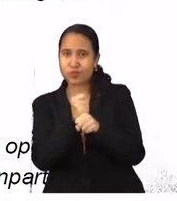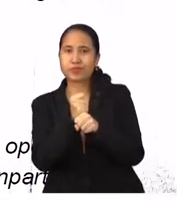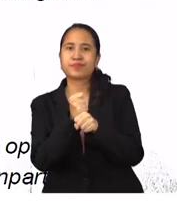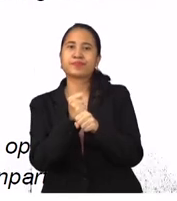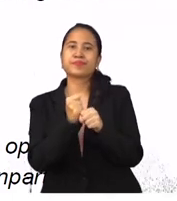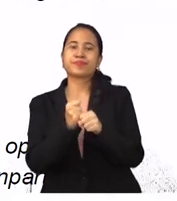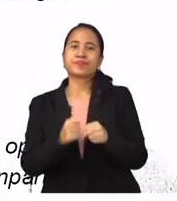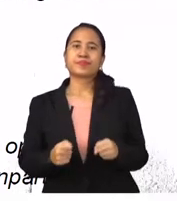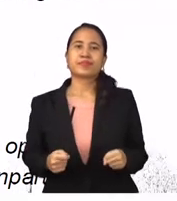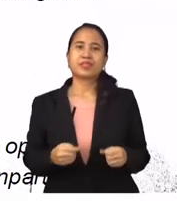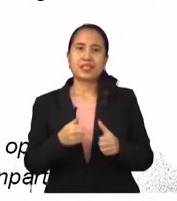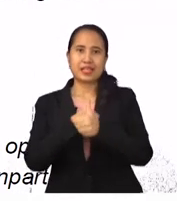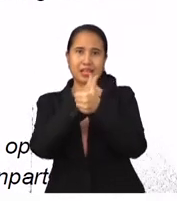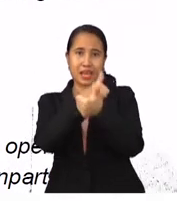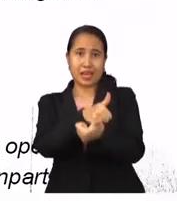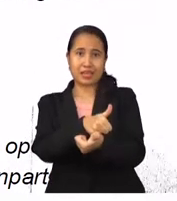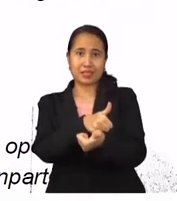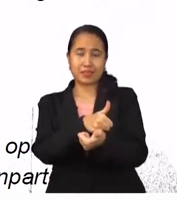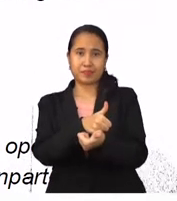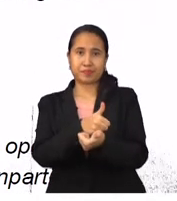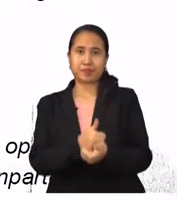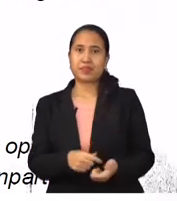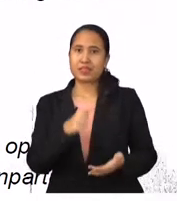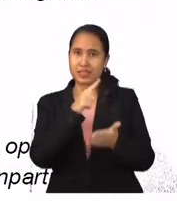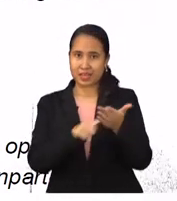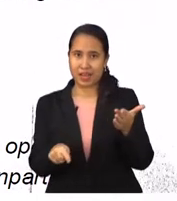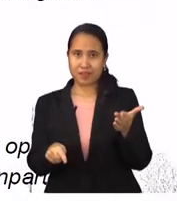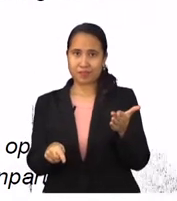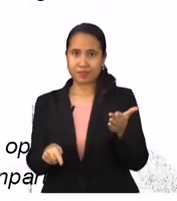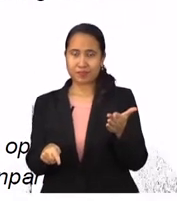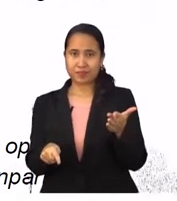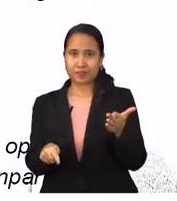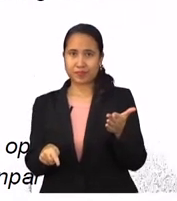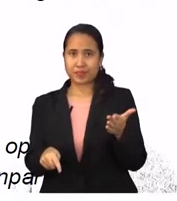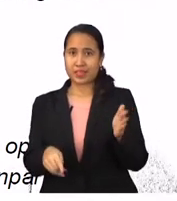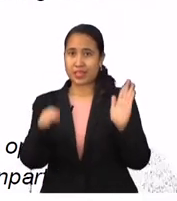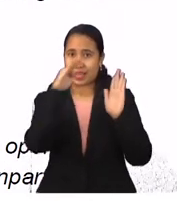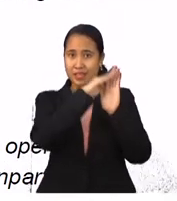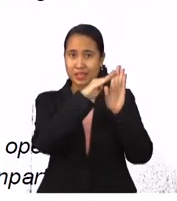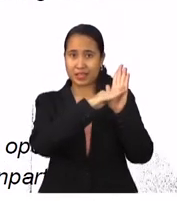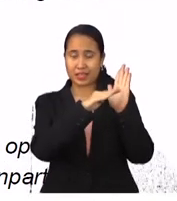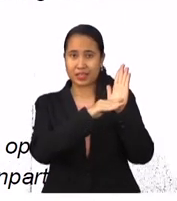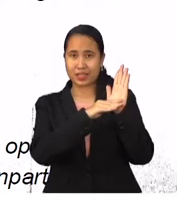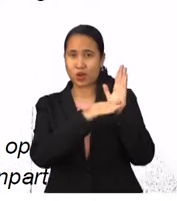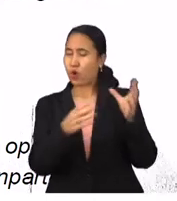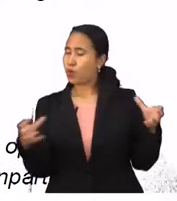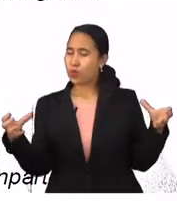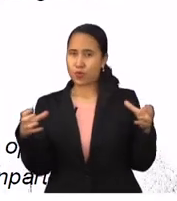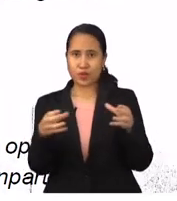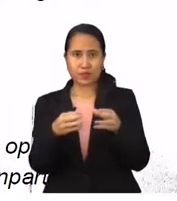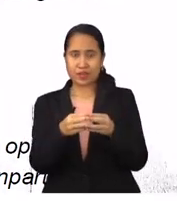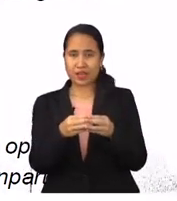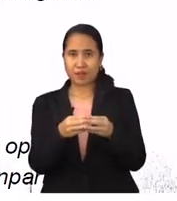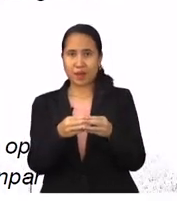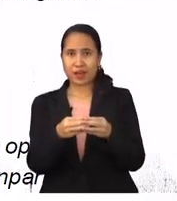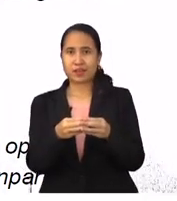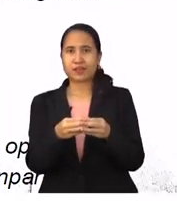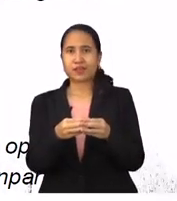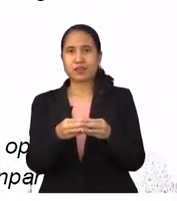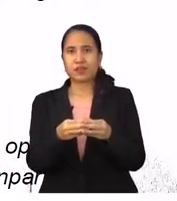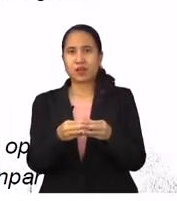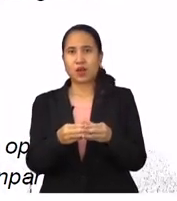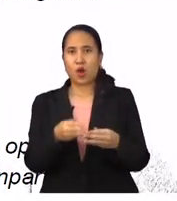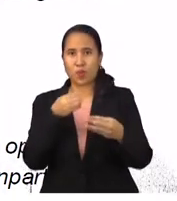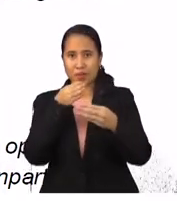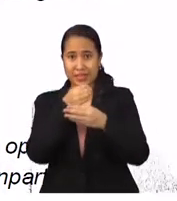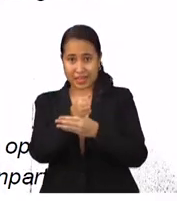leiden tot feitelijke of juridische straffeloosheid zijn in de regel onverenigbaar met de verplichting om het recht op leven